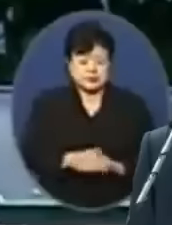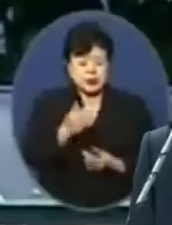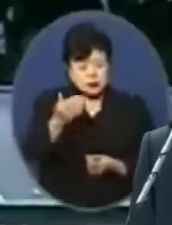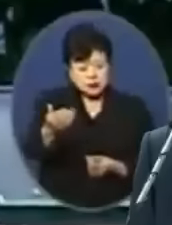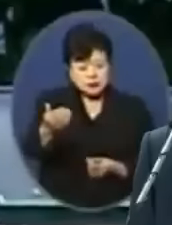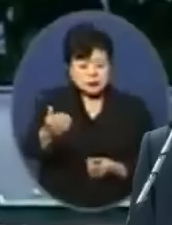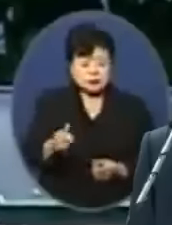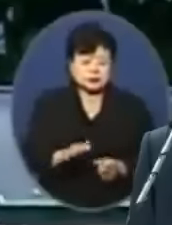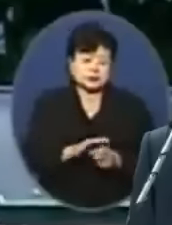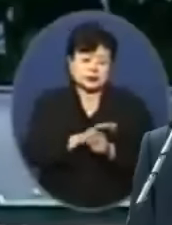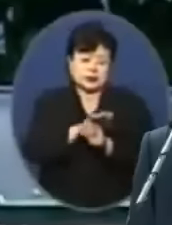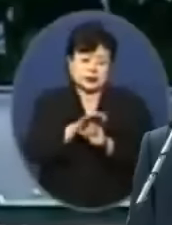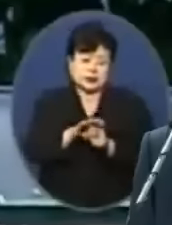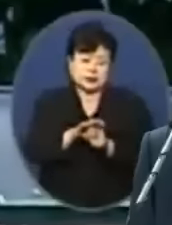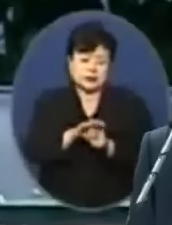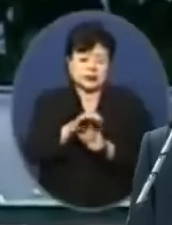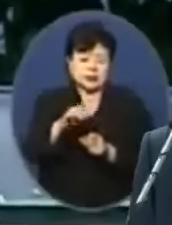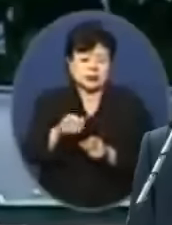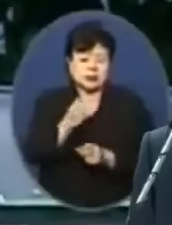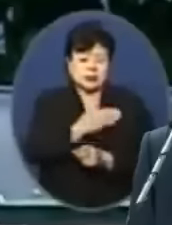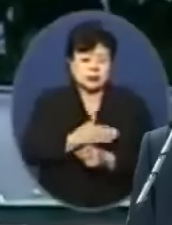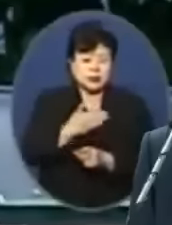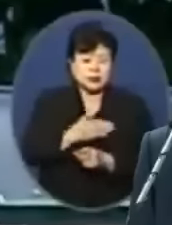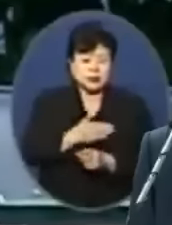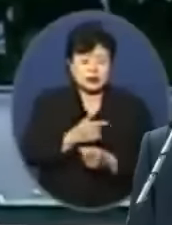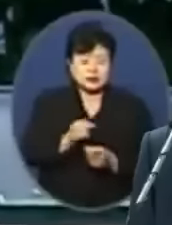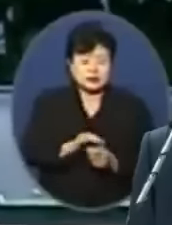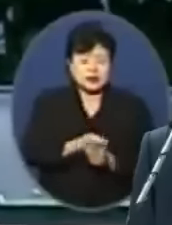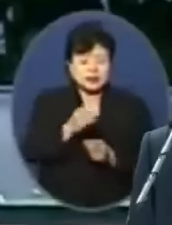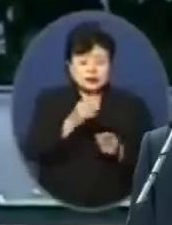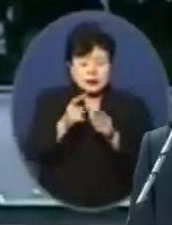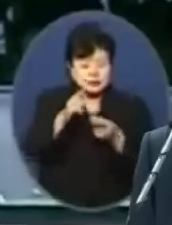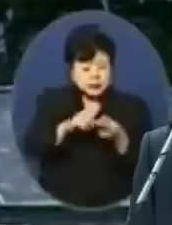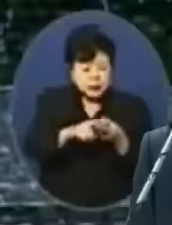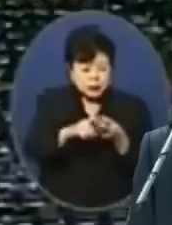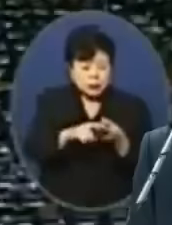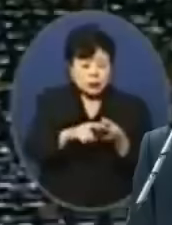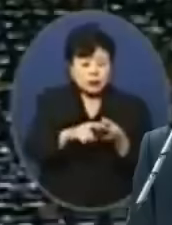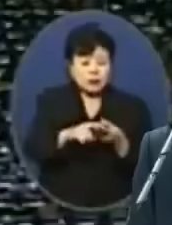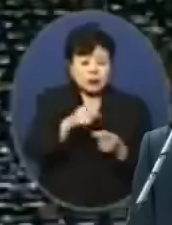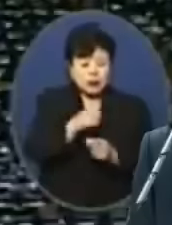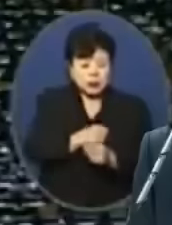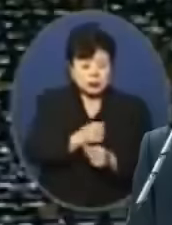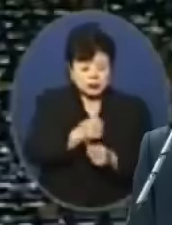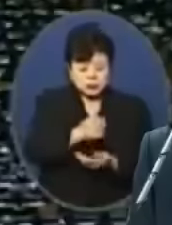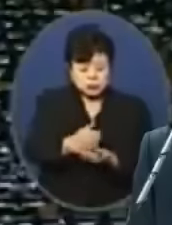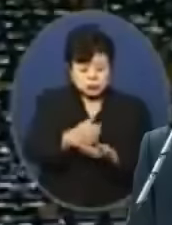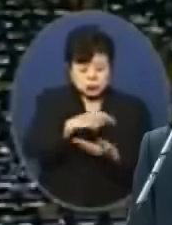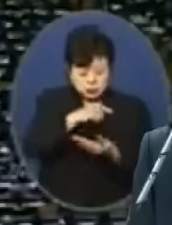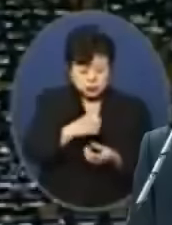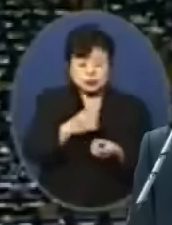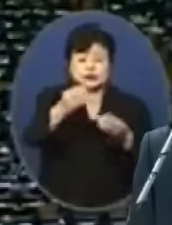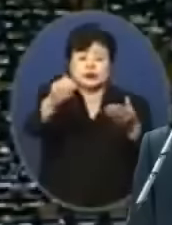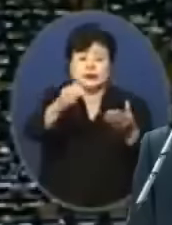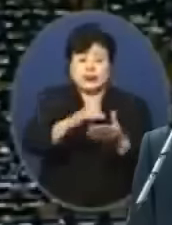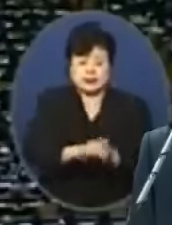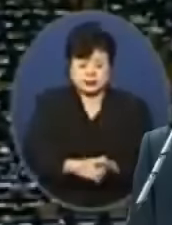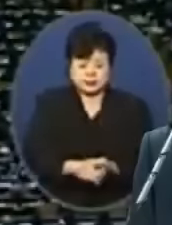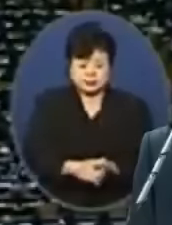여러분은 내 이웃을 몸같이 사랑하라는 주님의 말씀대로 그렇게 하시게 되기를 주님 이름으로 축원합니다.